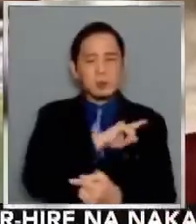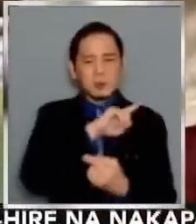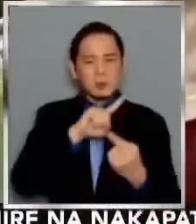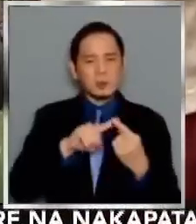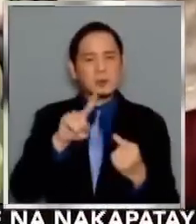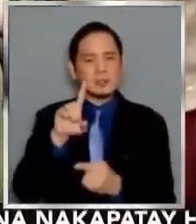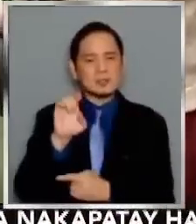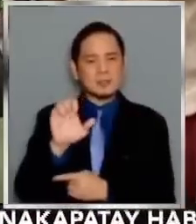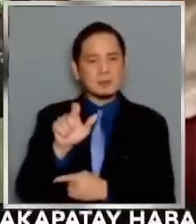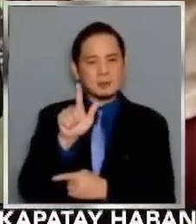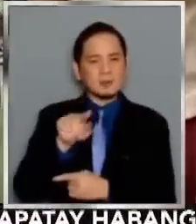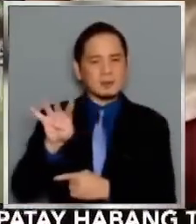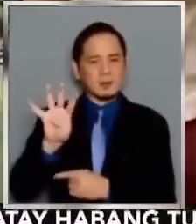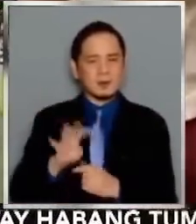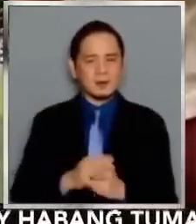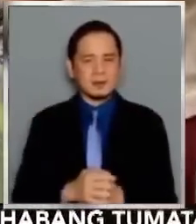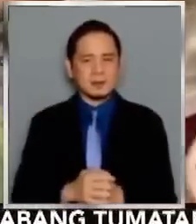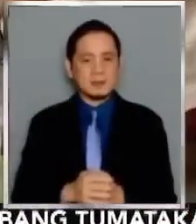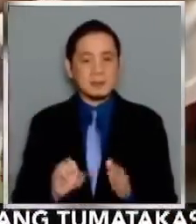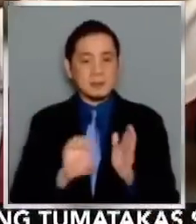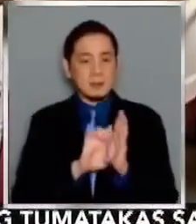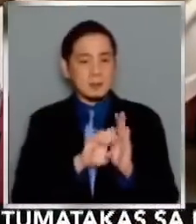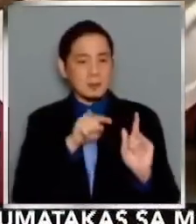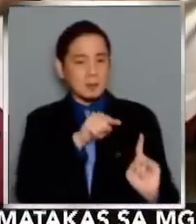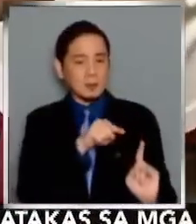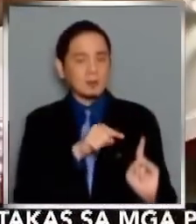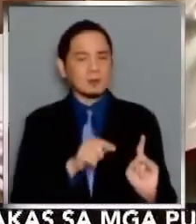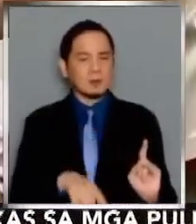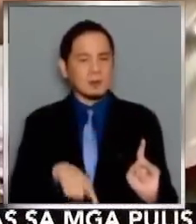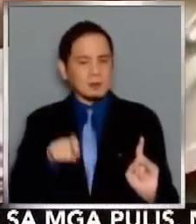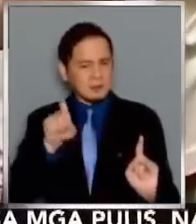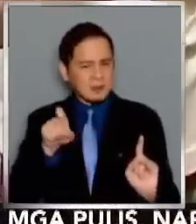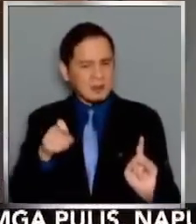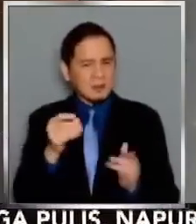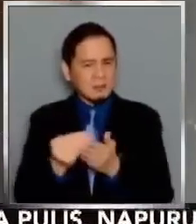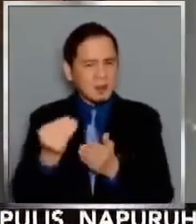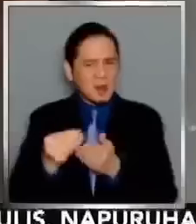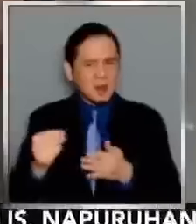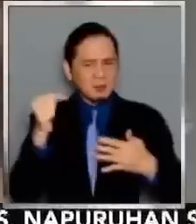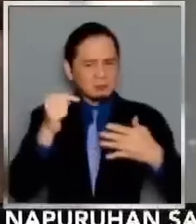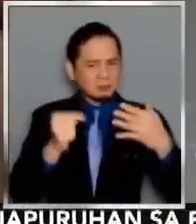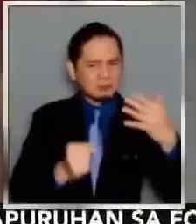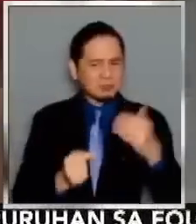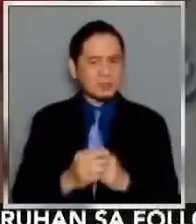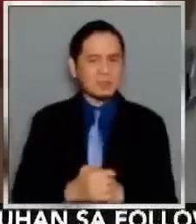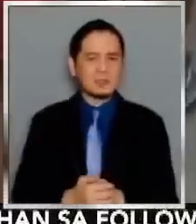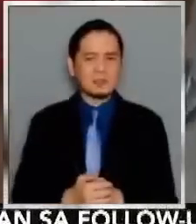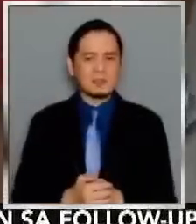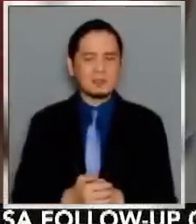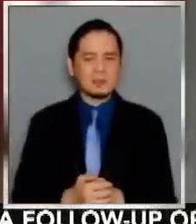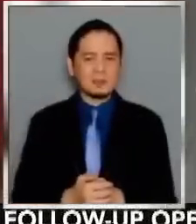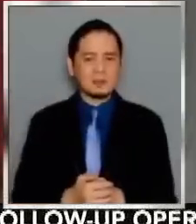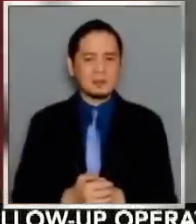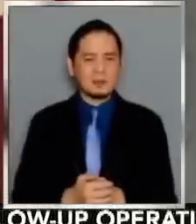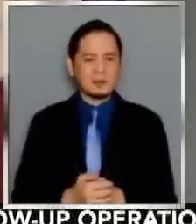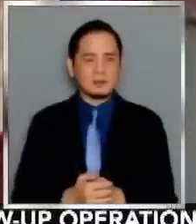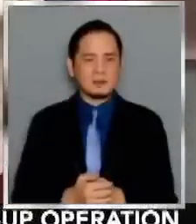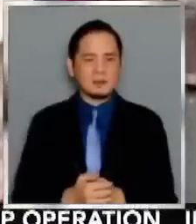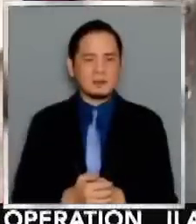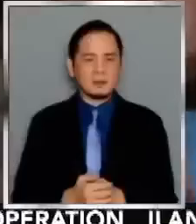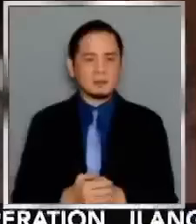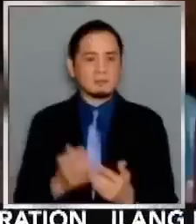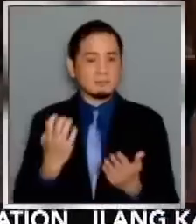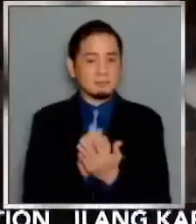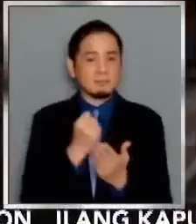Ang ilan, gaya ni Novelin, subsub daw sa pagkayo ditong mga nakaraang linggo. Kaya ngayon lang naibili ng regalo ang dalawang